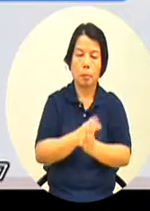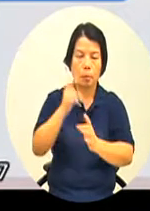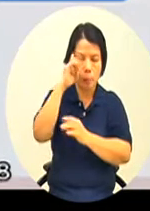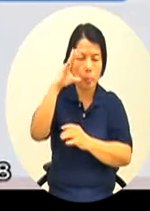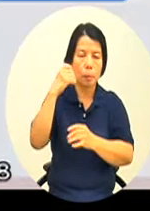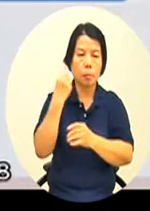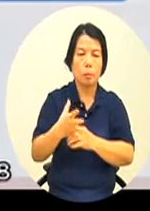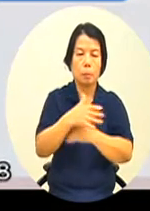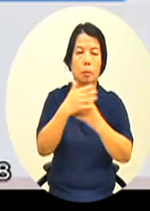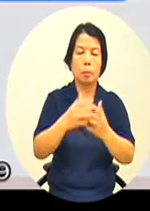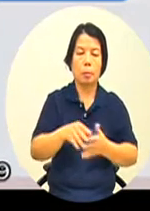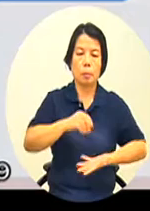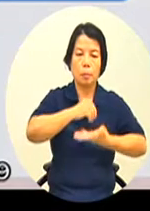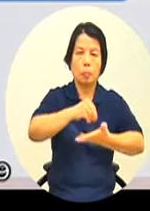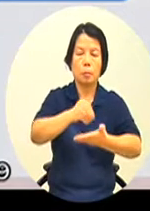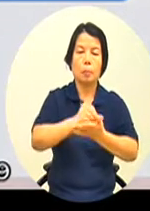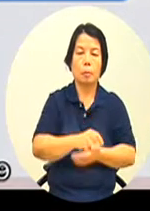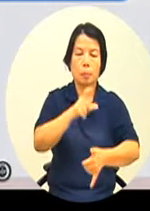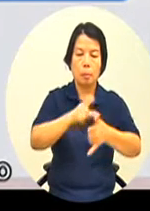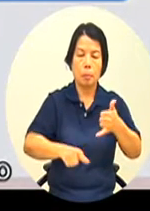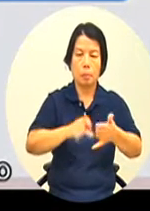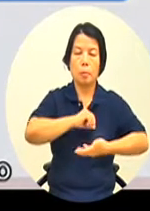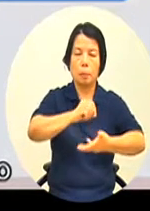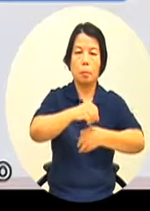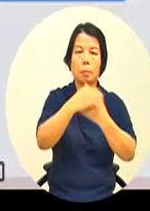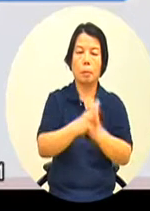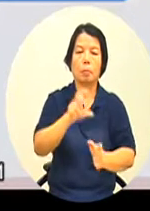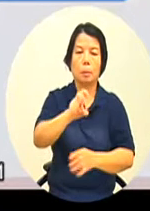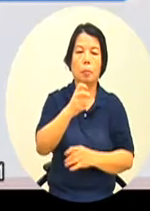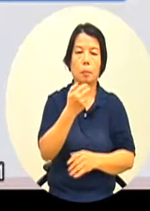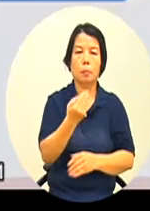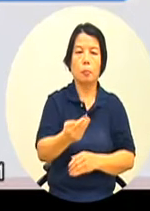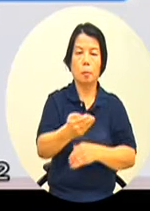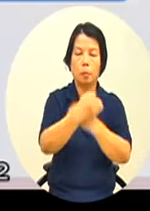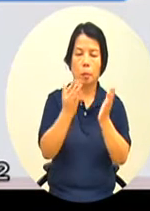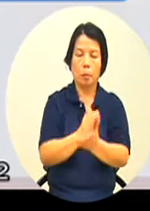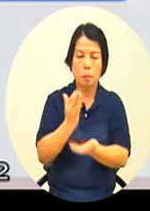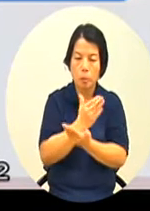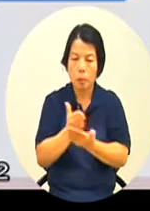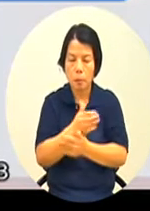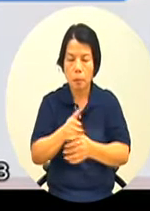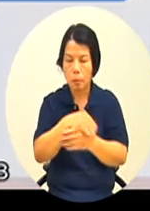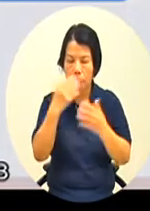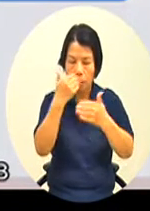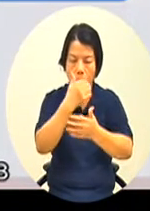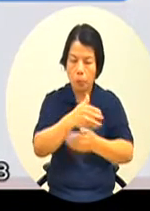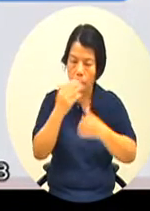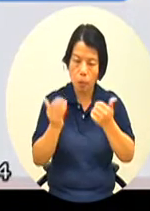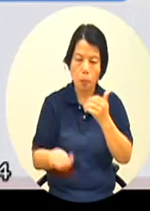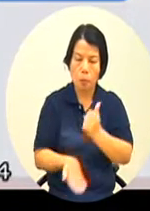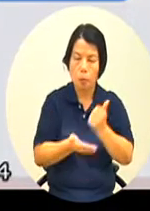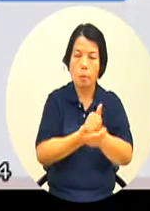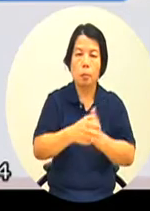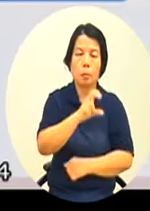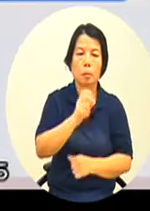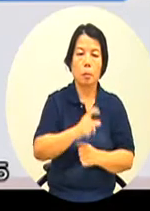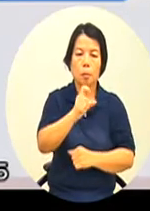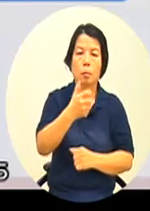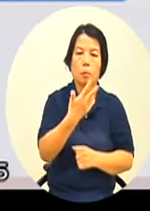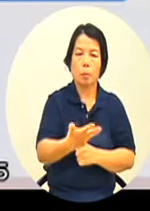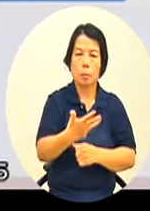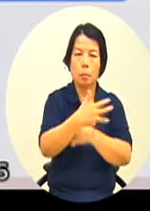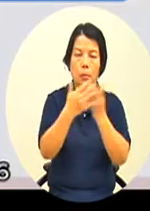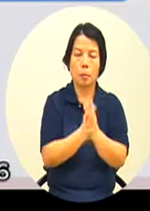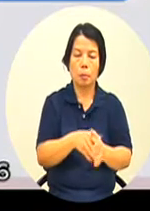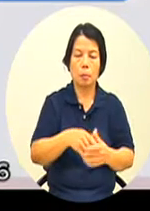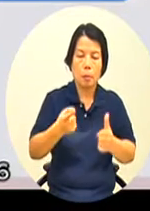提案总共79案，经过评审核定有68案获奖，其中优等奖3案，甲等